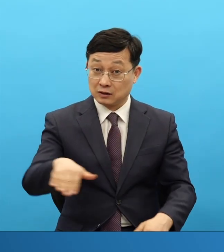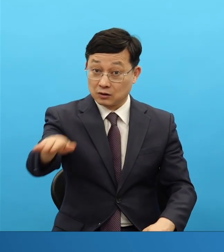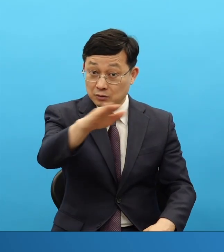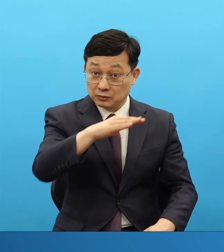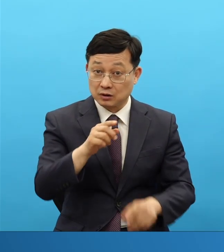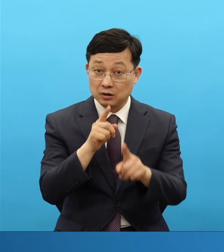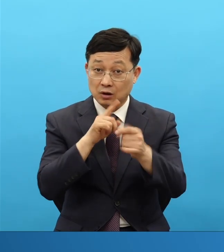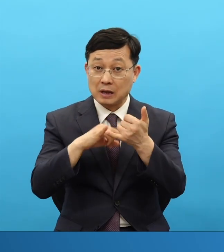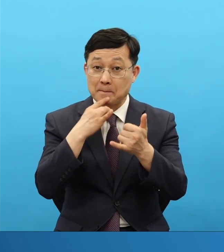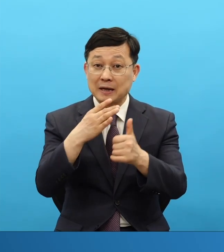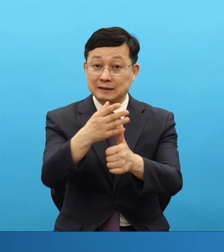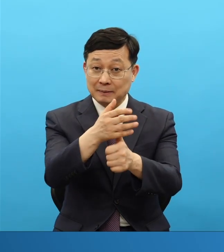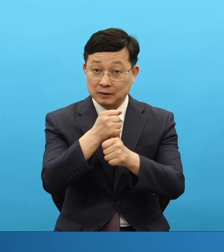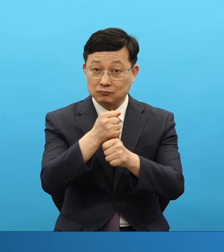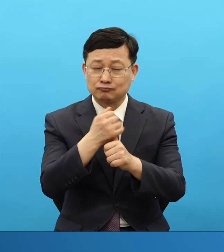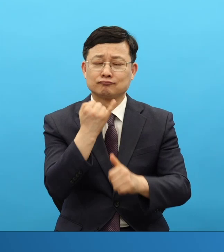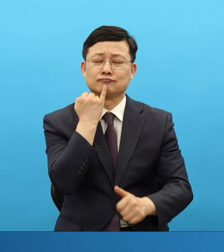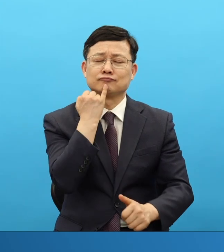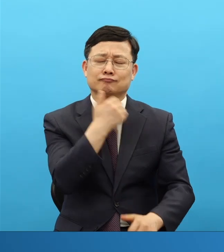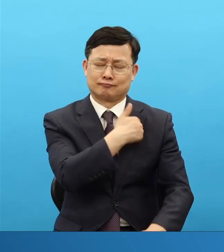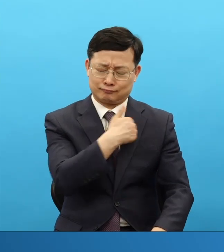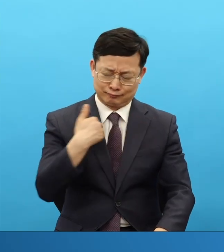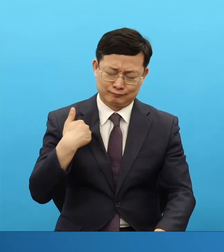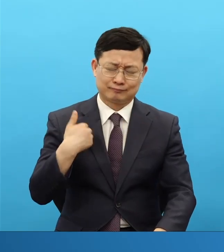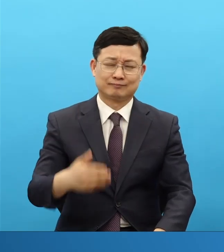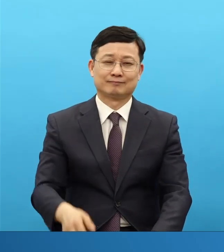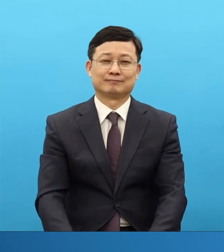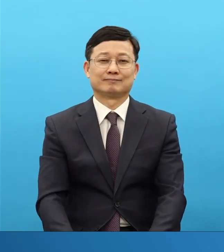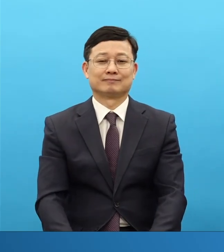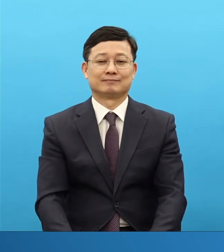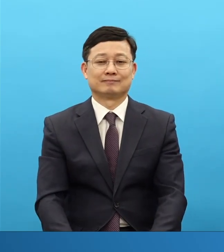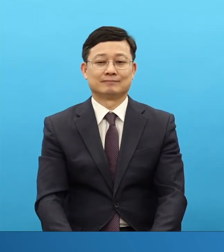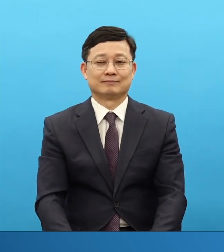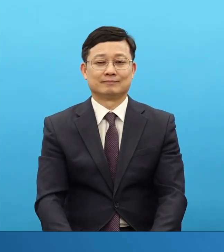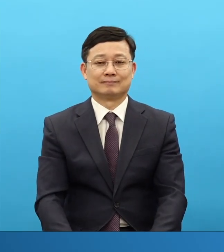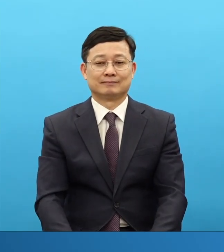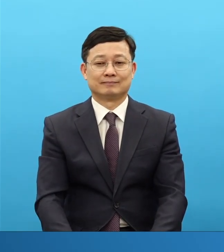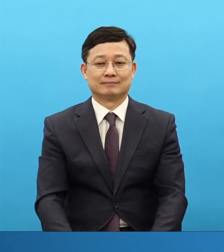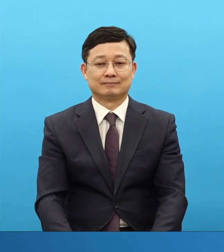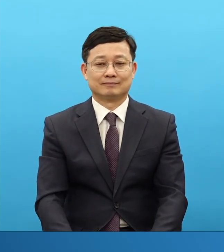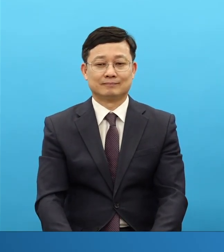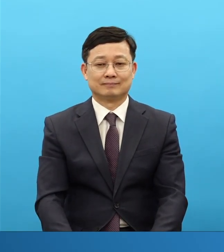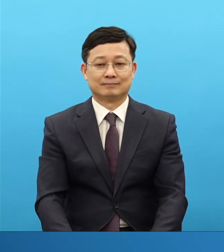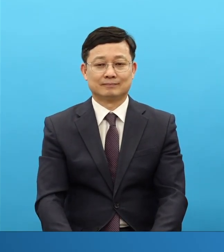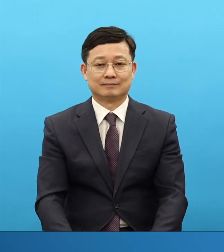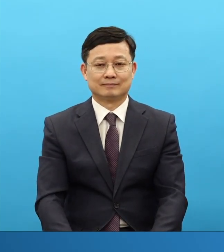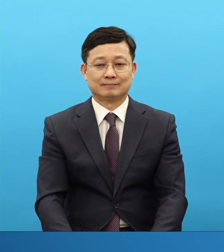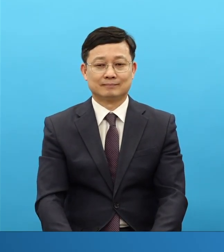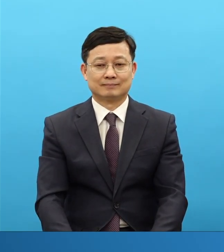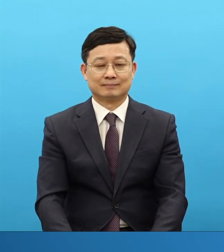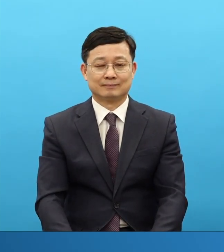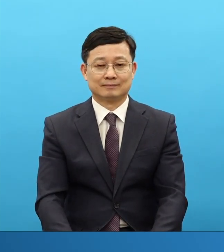언약만 잡으셔도 됩니다. Church officers, all you have to do is hold to the covenant. 이게 여러분의